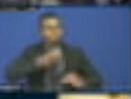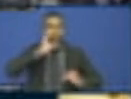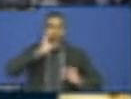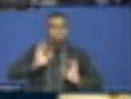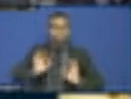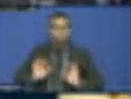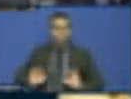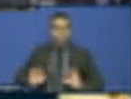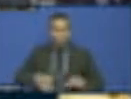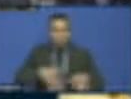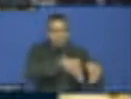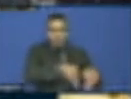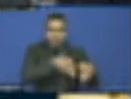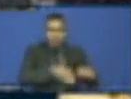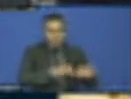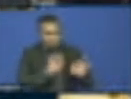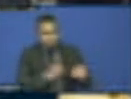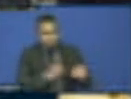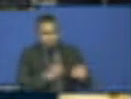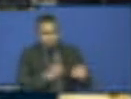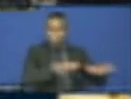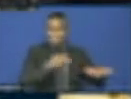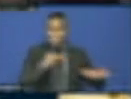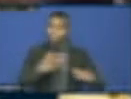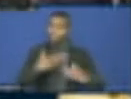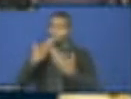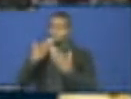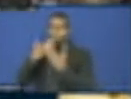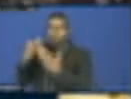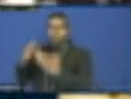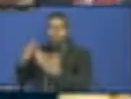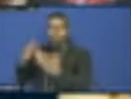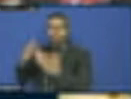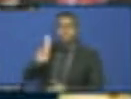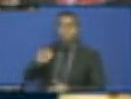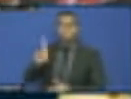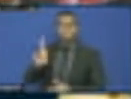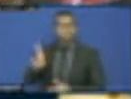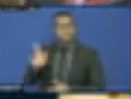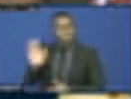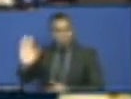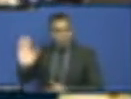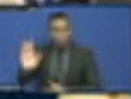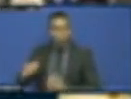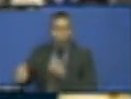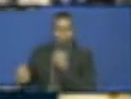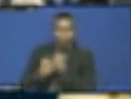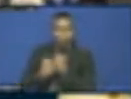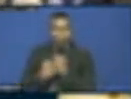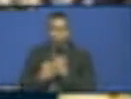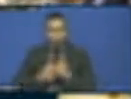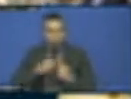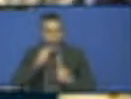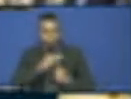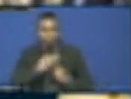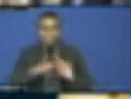2063 et 2030 pour faire en sorte que nous puissions avoir les liens cohérents et atteindre ces indicateurs. Je voudrais vraiment demander